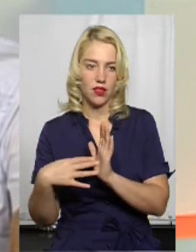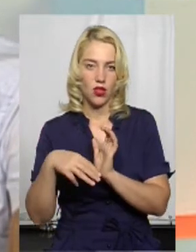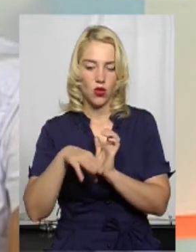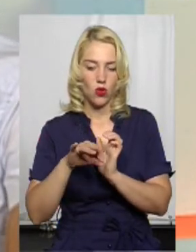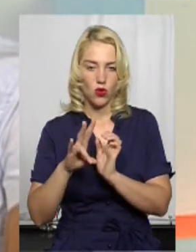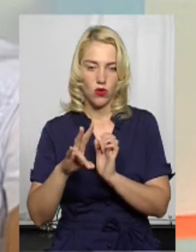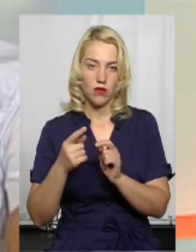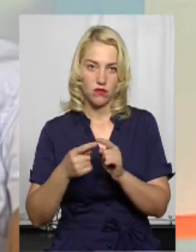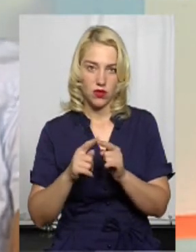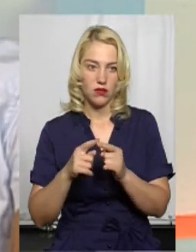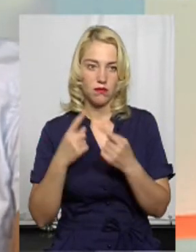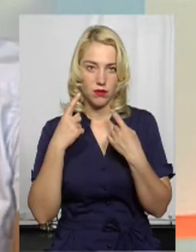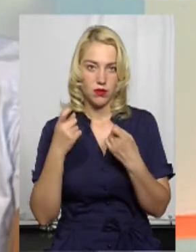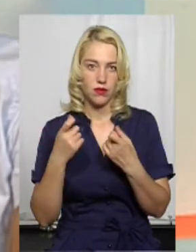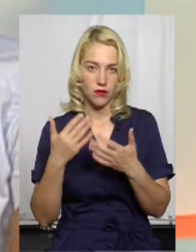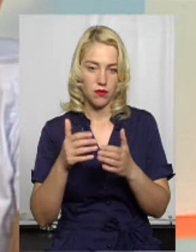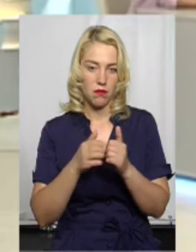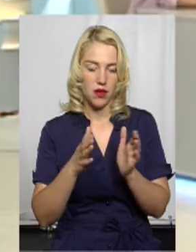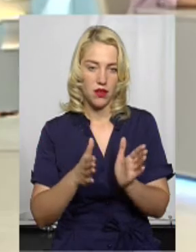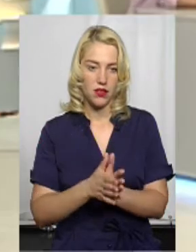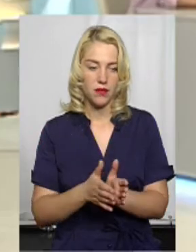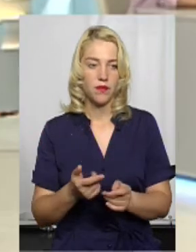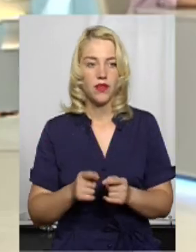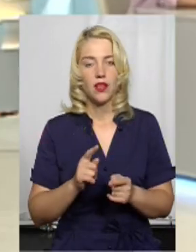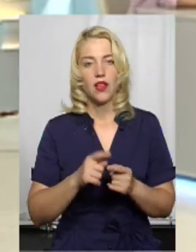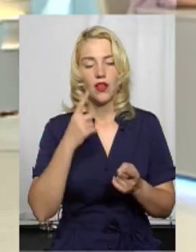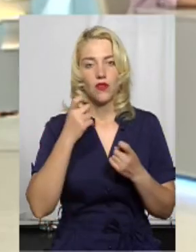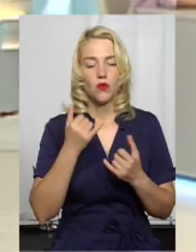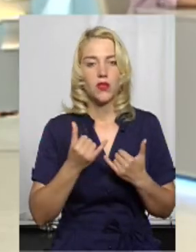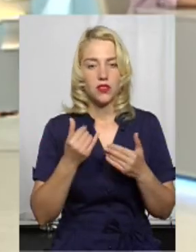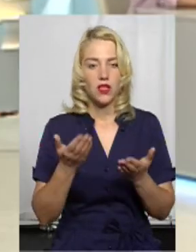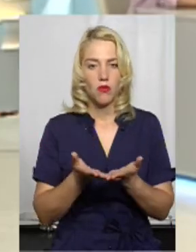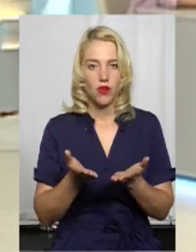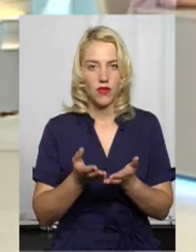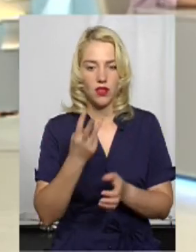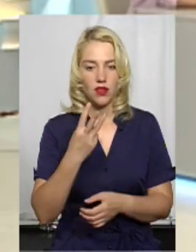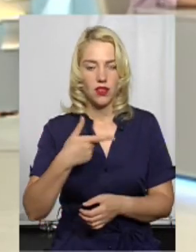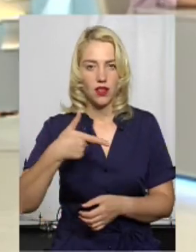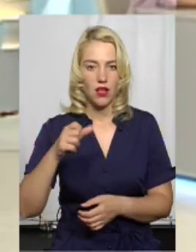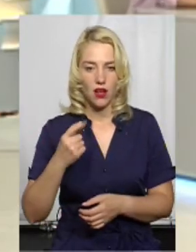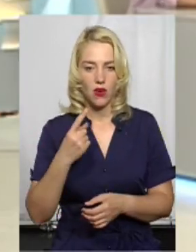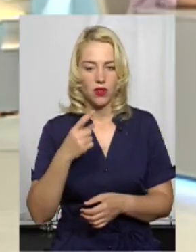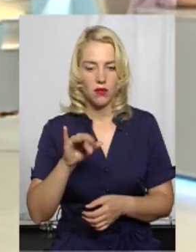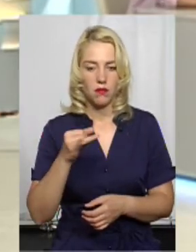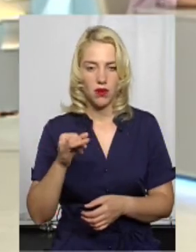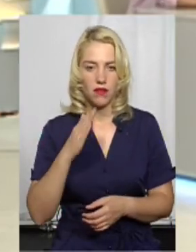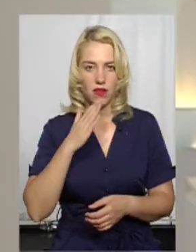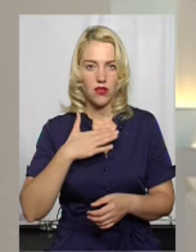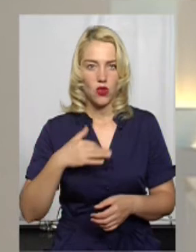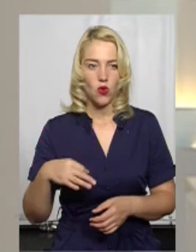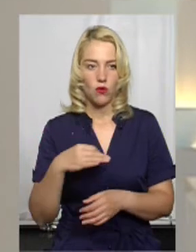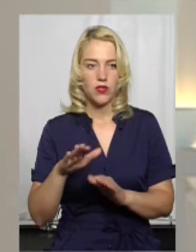8-9 тонн – це вже партія. І от така інформація для порівняння. 3 гектари в середньому становить один пай у нашій